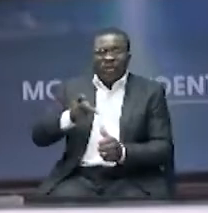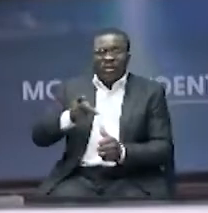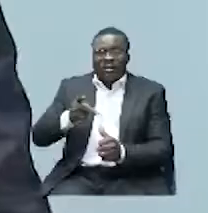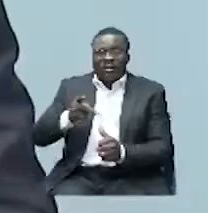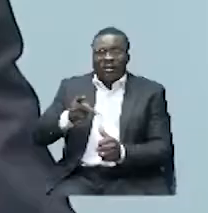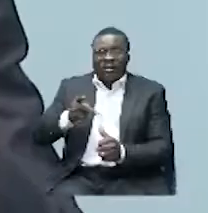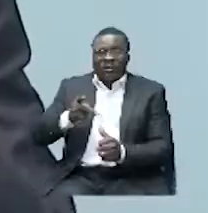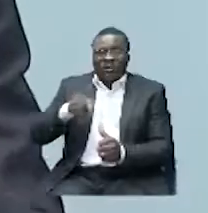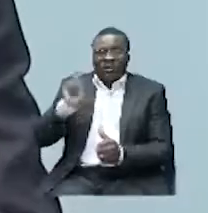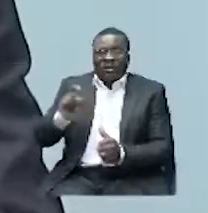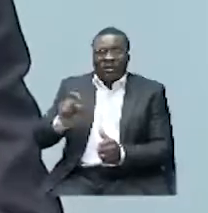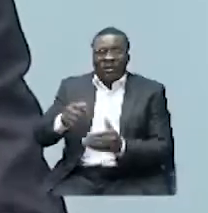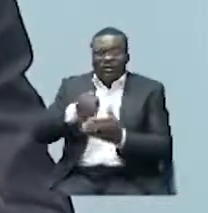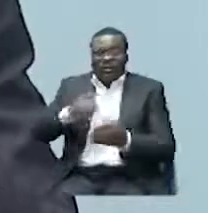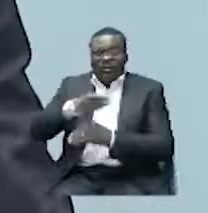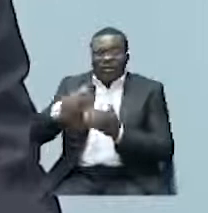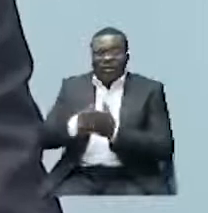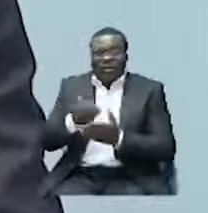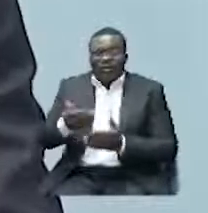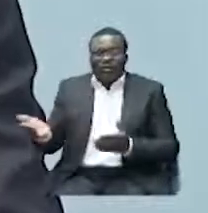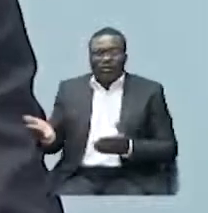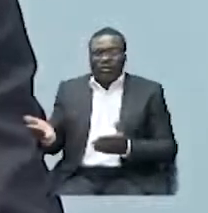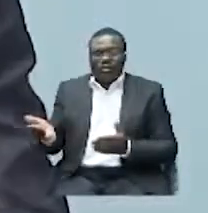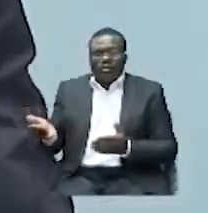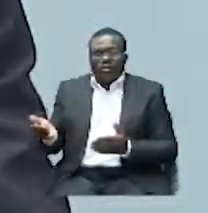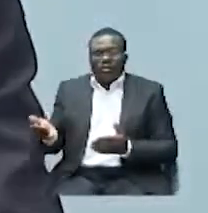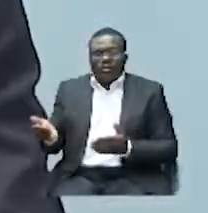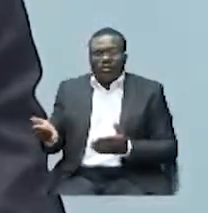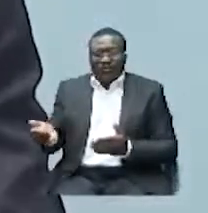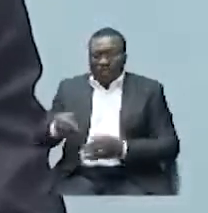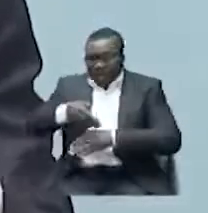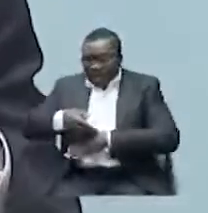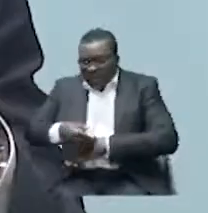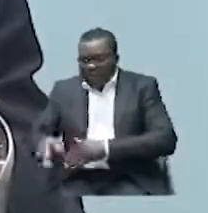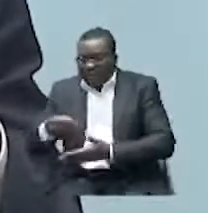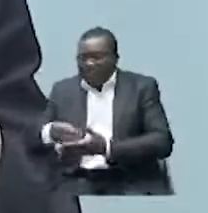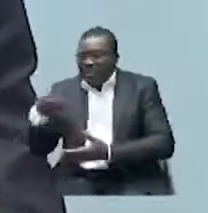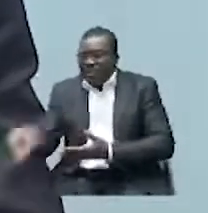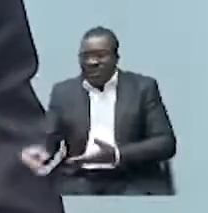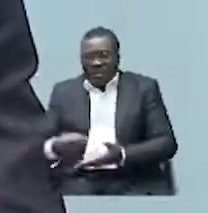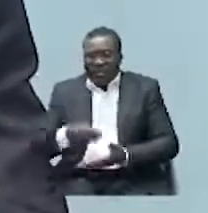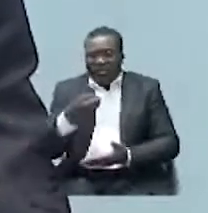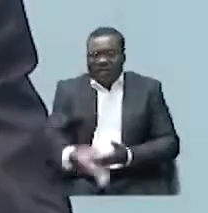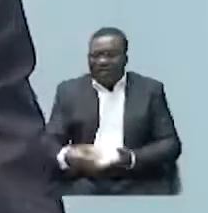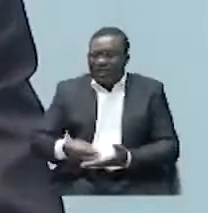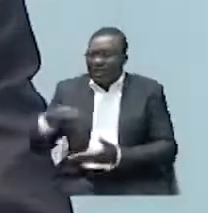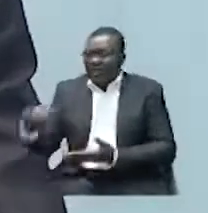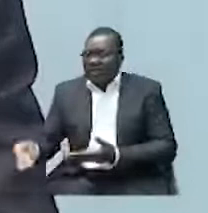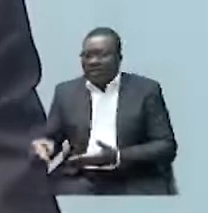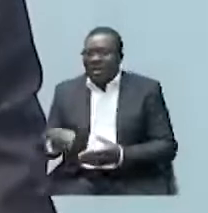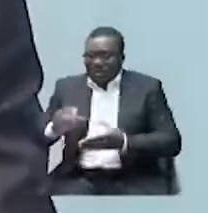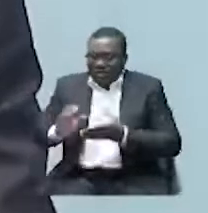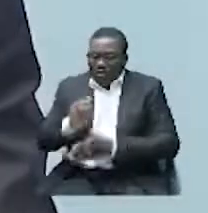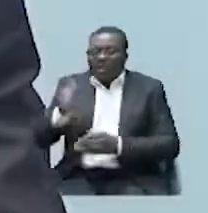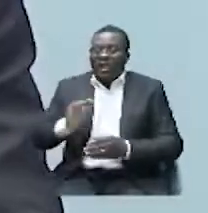Et vous n'en avez il pas faut, parlé. avant toute chose, je l'ai dit, il faut avant toute chose investir consacrer nos moyens, toutes